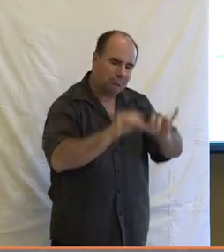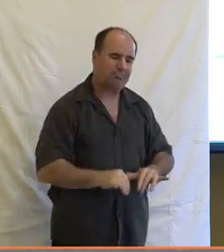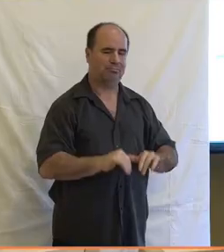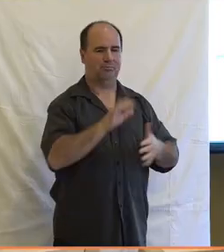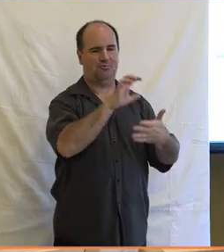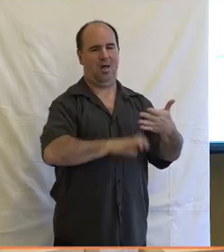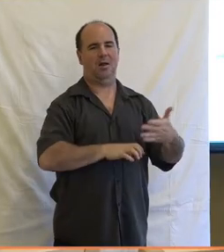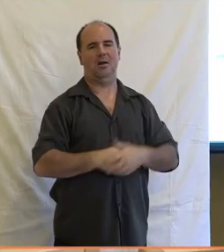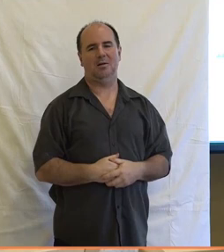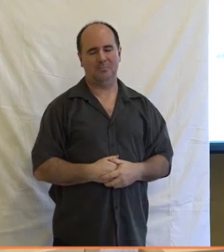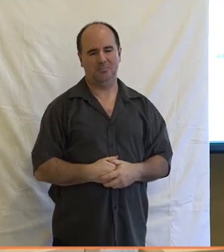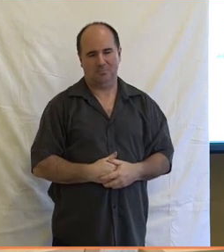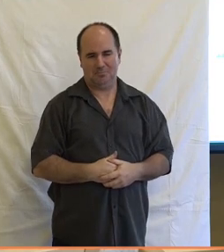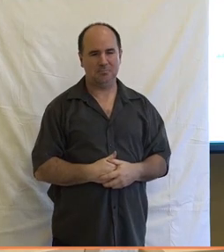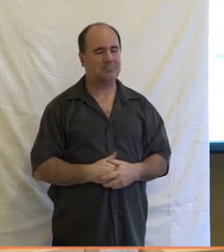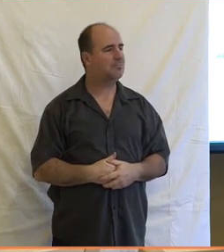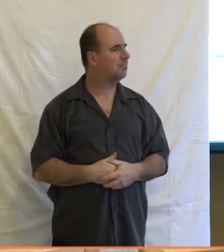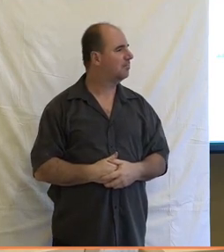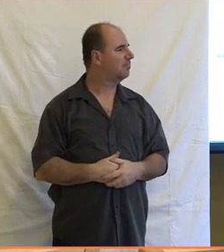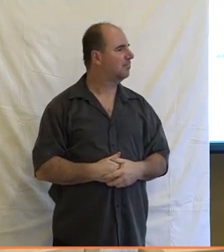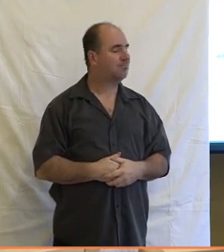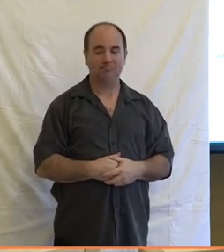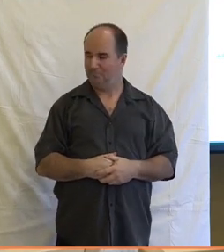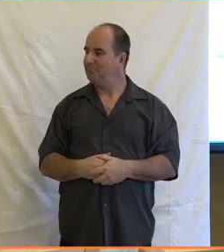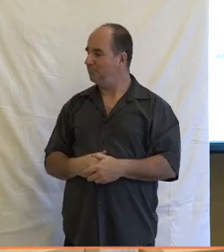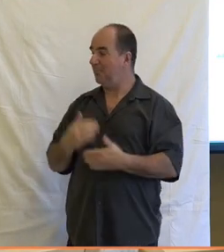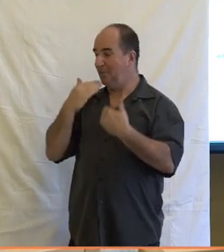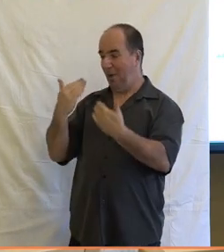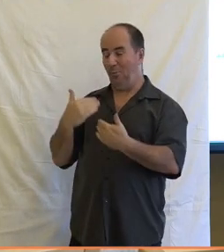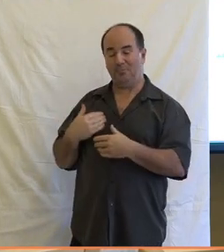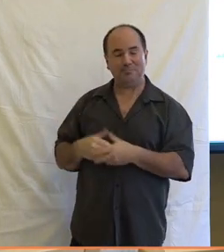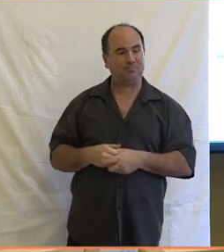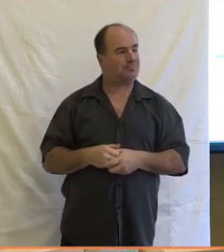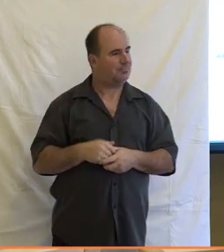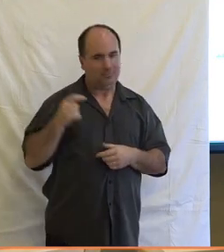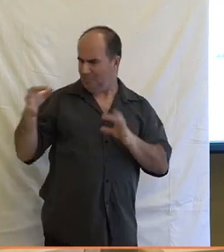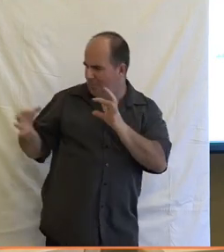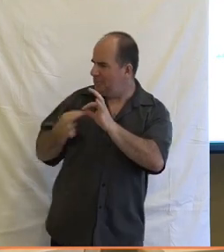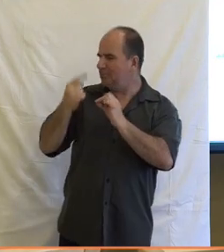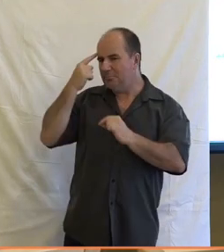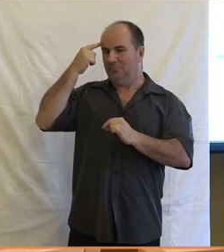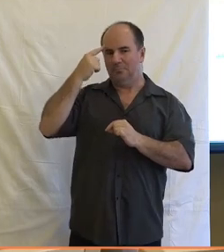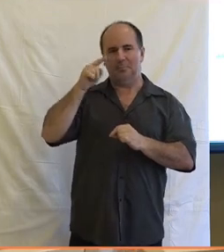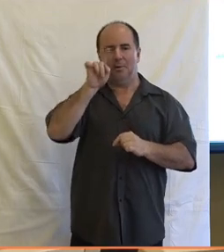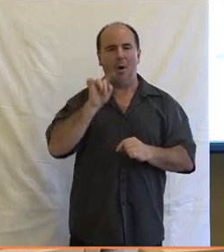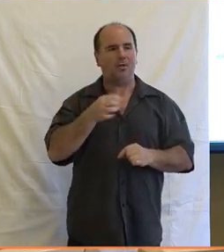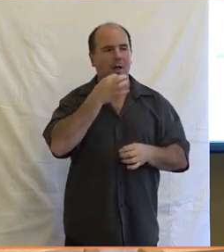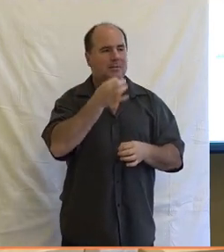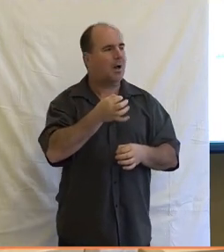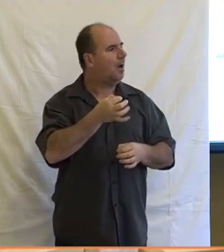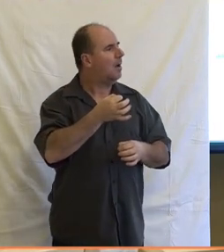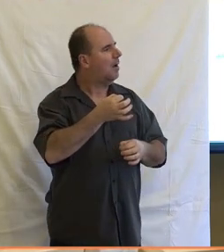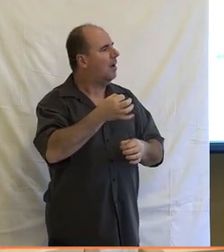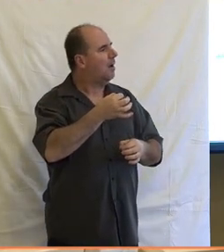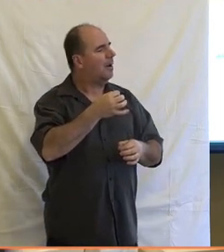jednodušší. Děkuji moc a tím jste mi nahráli vlastně na další otázku a i kolega Hinek s Juridicum Remedium, což